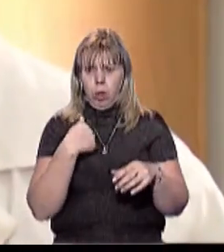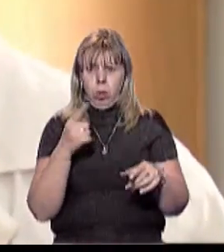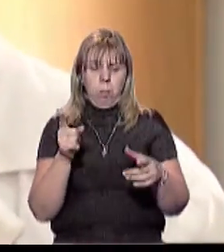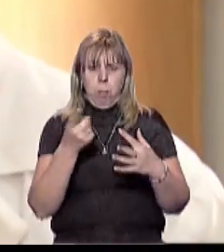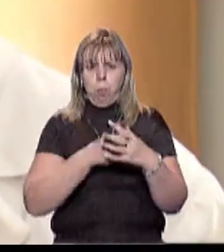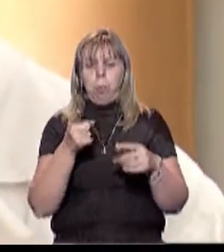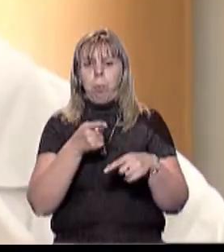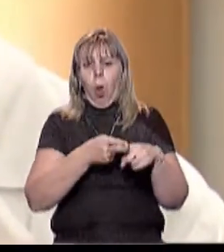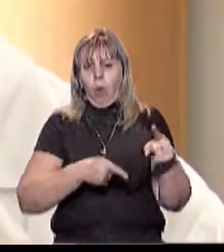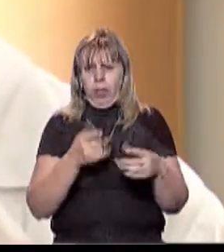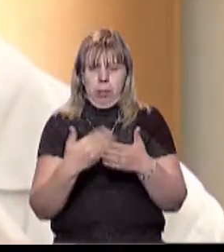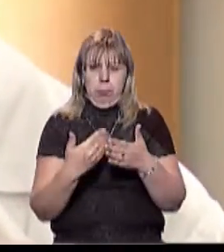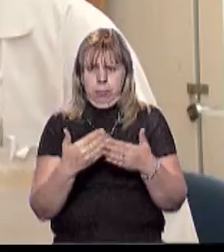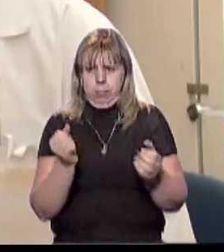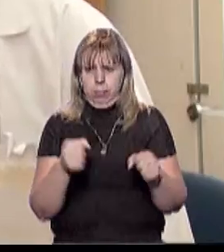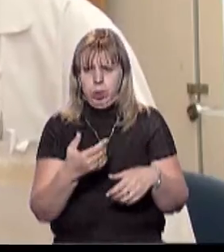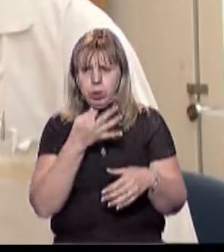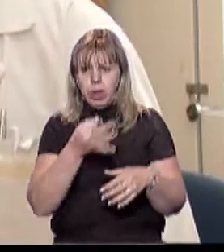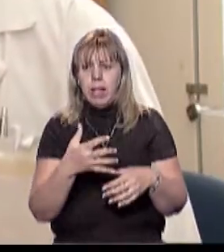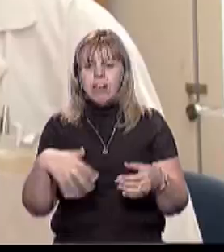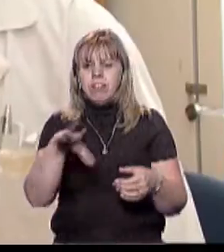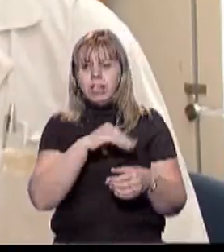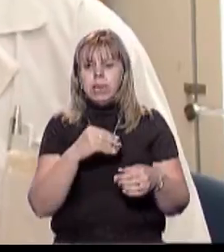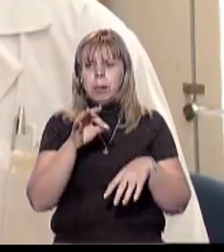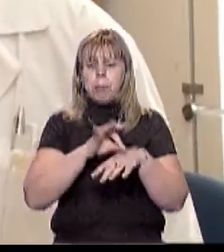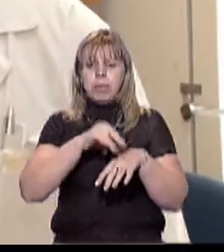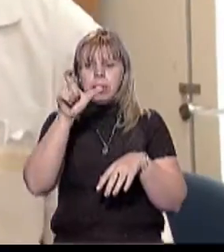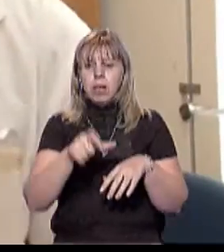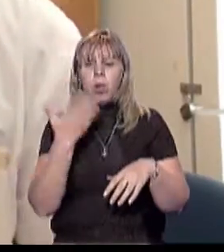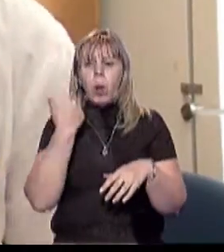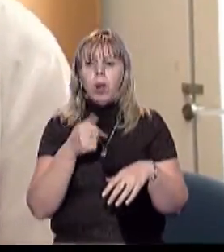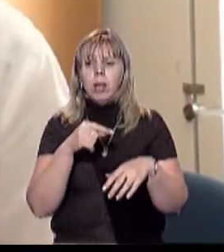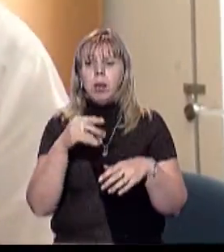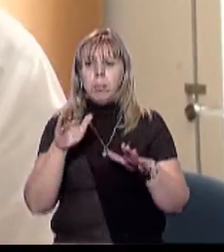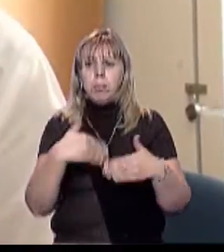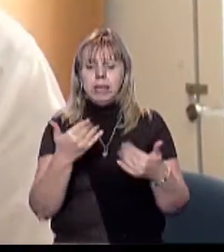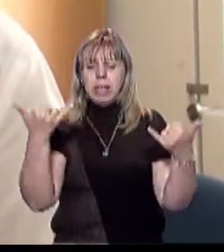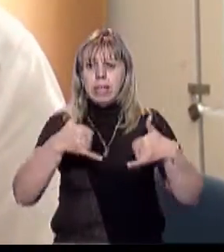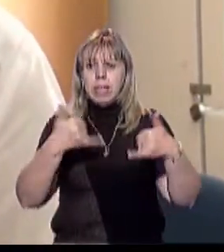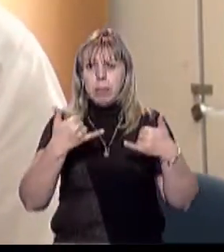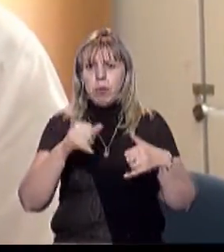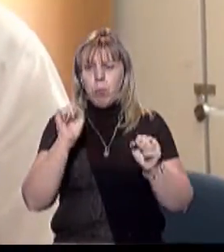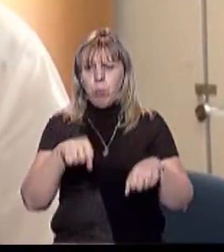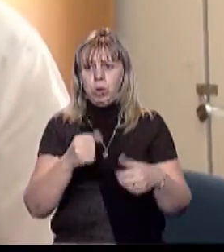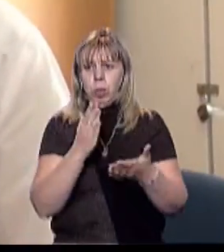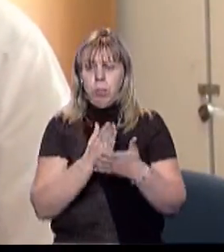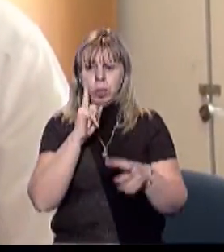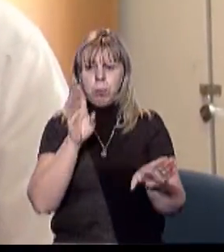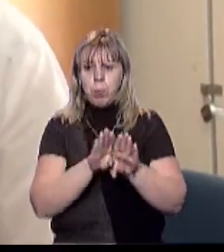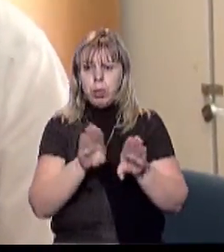порівну, десь приблизно, можна так сказати, по пацієнтах. І всі пацієнти, особливо коли мова йде після курсу хіміотерапії, можуть мати